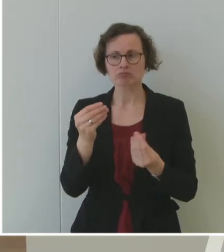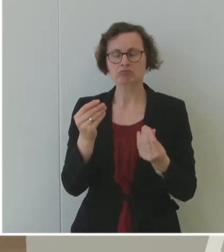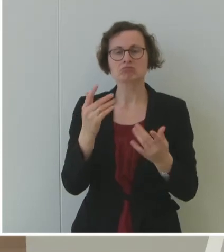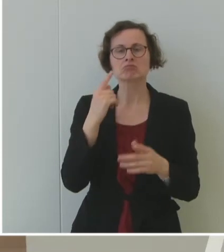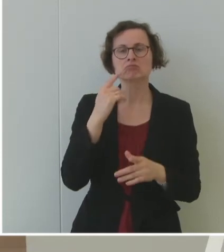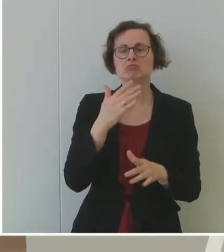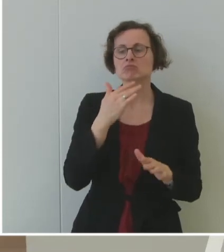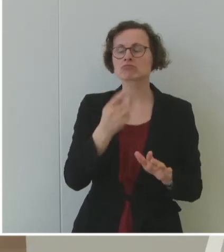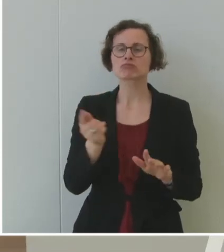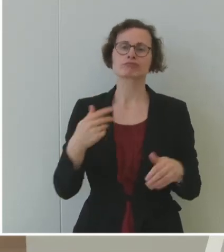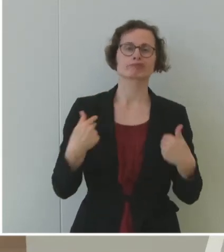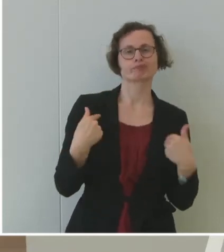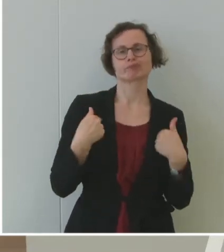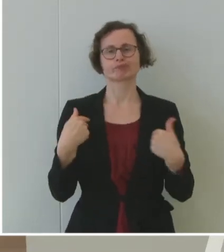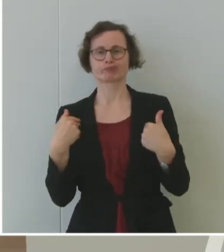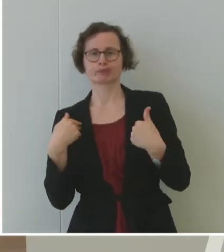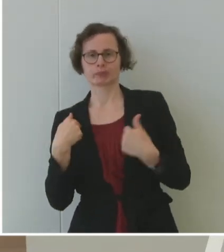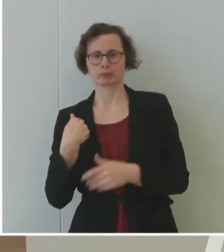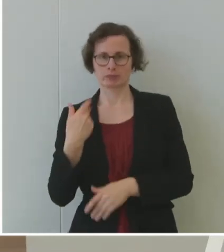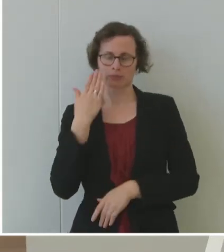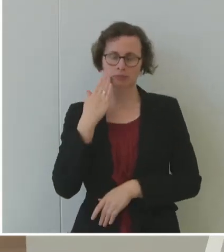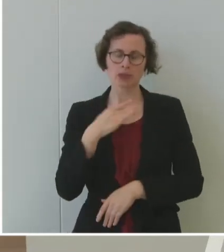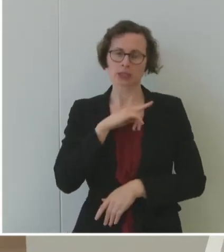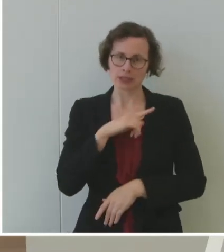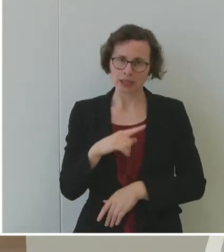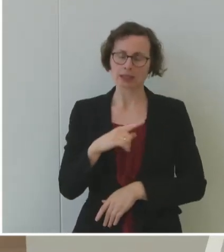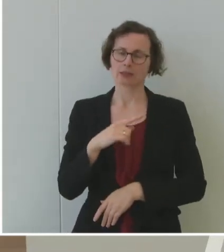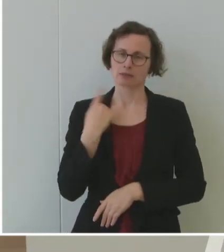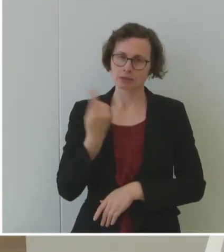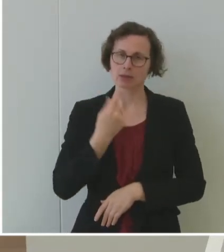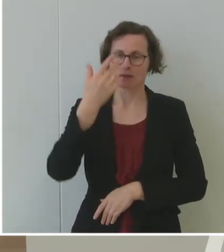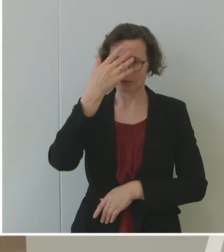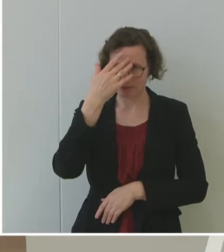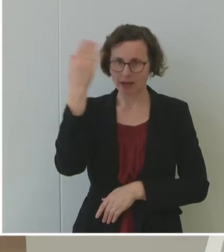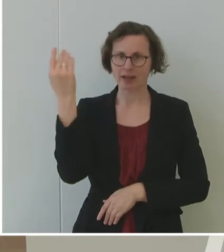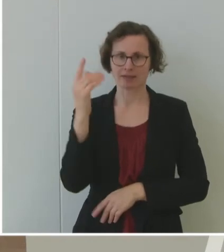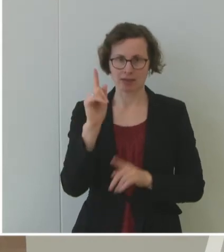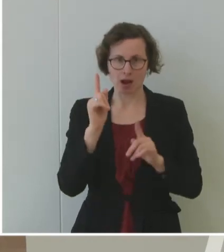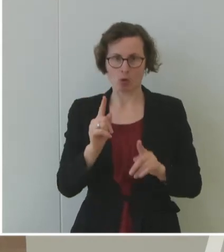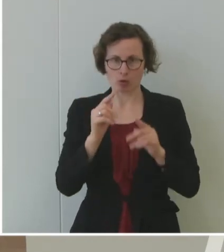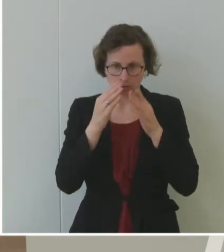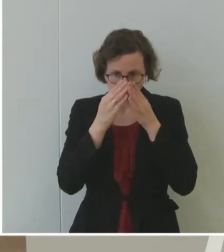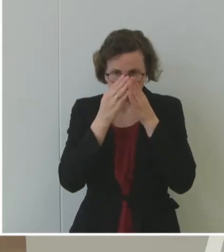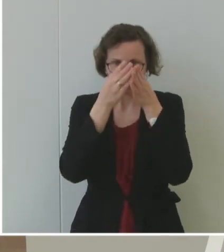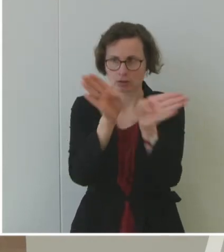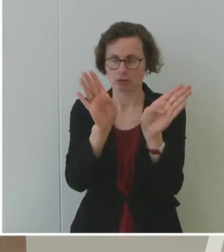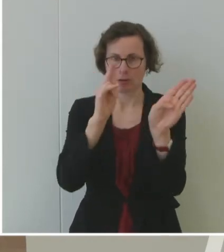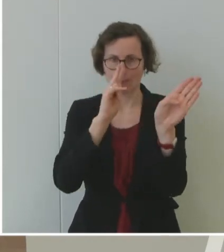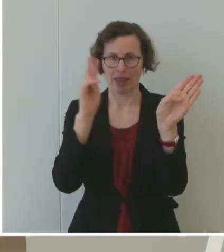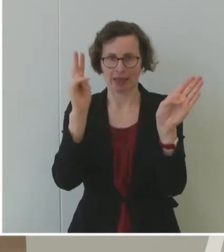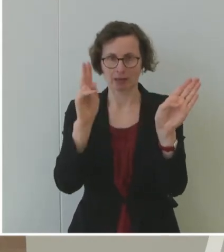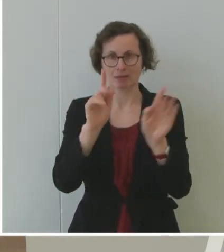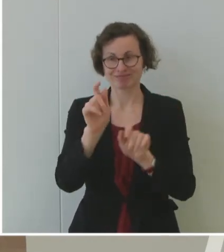ist sich so mancher selbst erstmal der Nächste. Vergessen wir bitte gemeinsam nicht den Blick über den Tellerrand. Vergessen wir nicht jene, die in